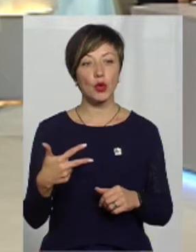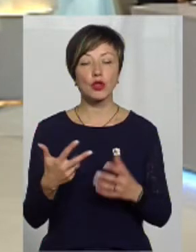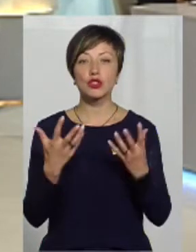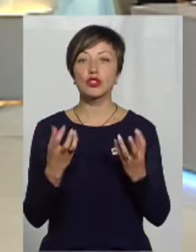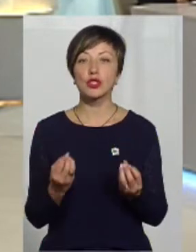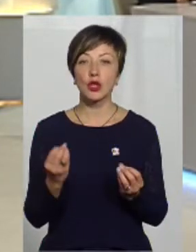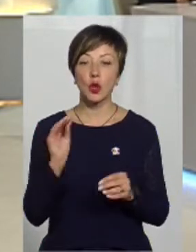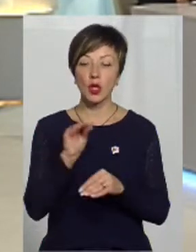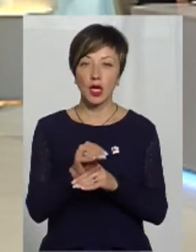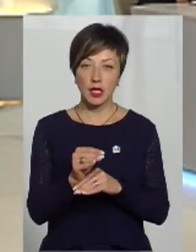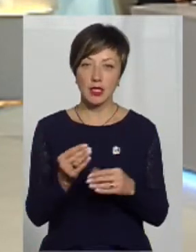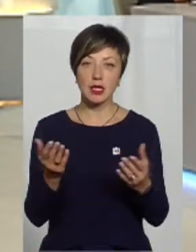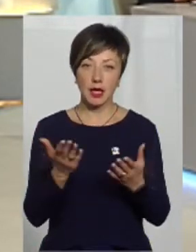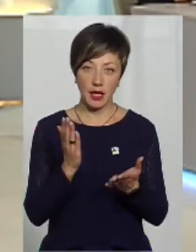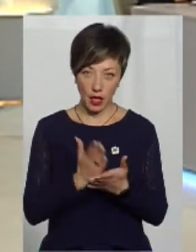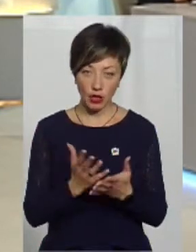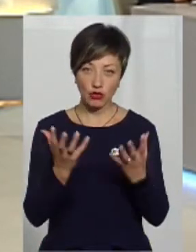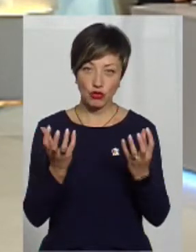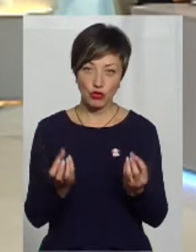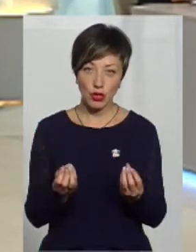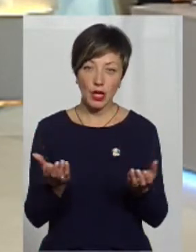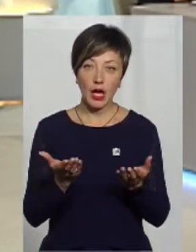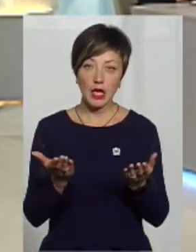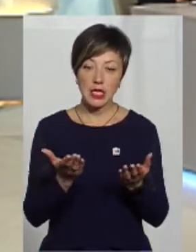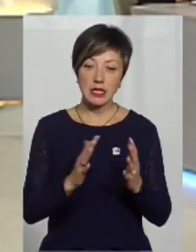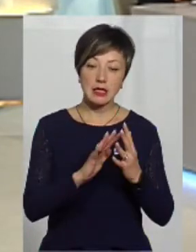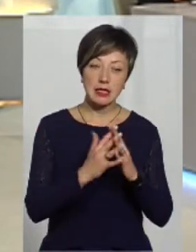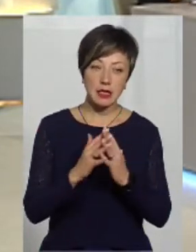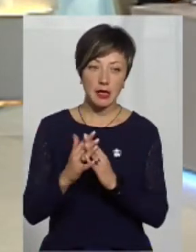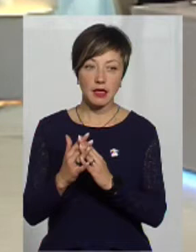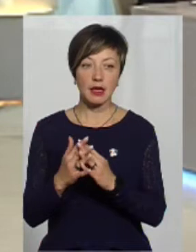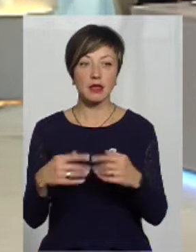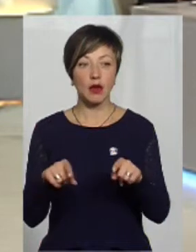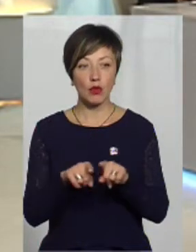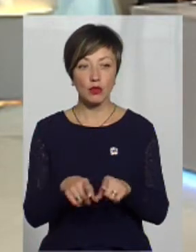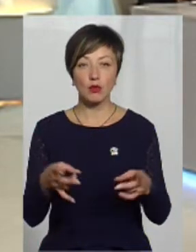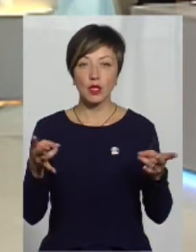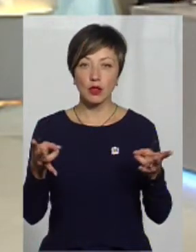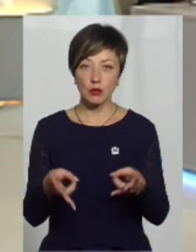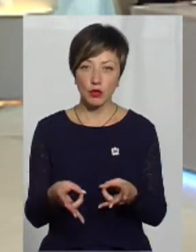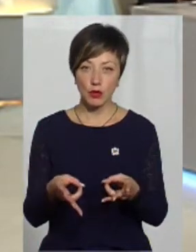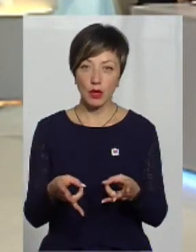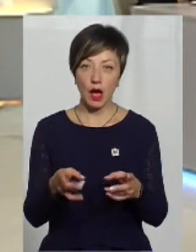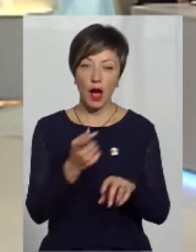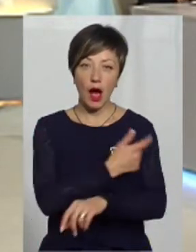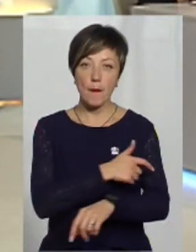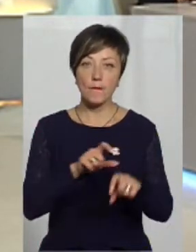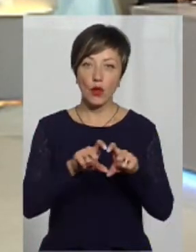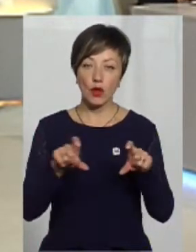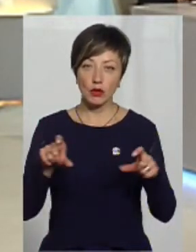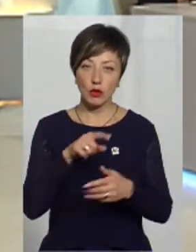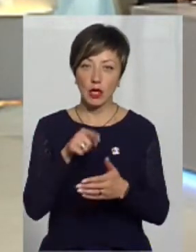які ще додалися, є ще якісь населені пункти, які також потребують амбулаторії?